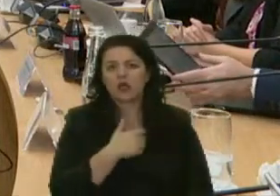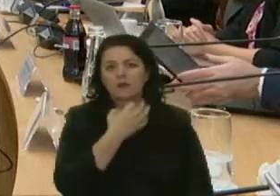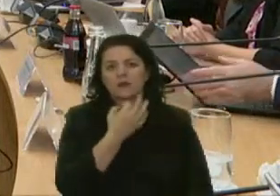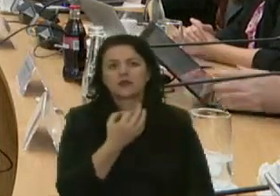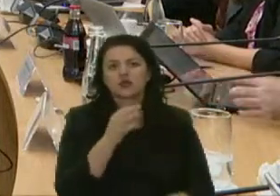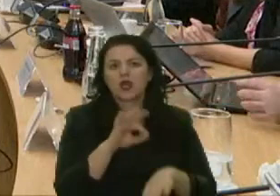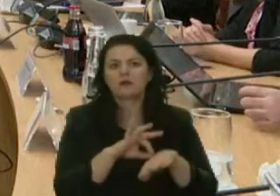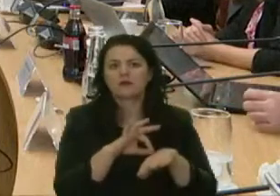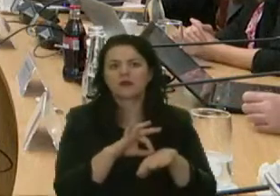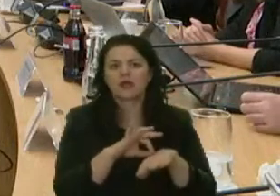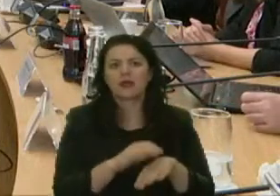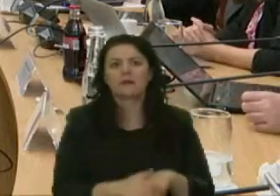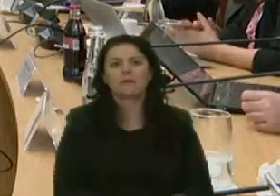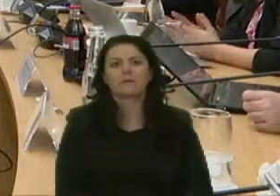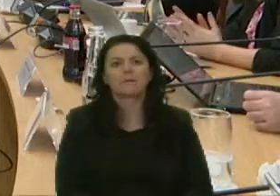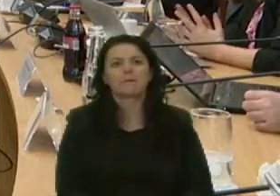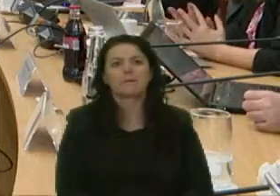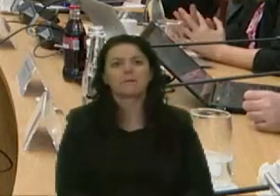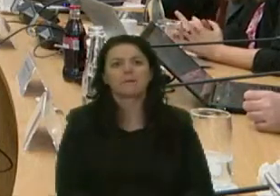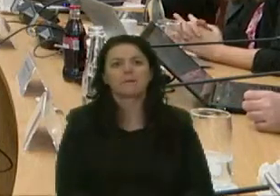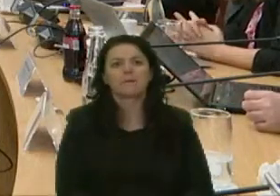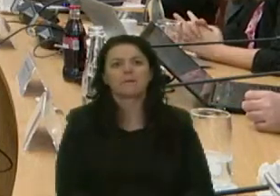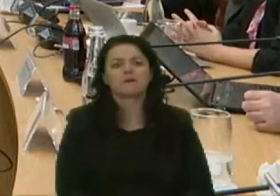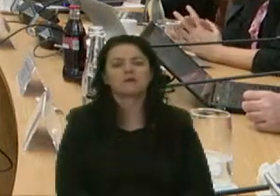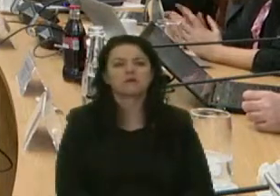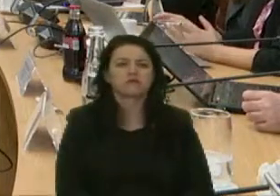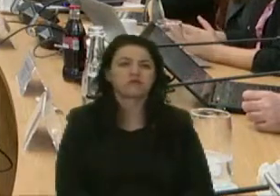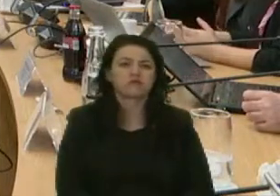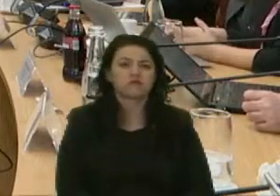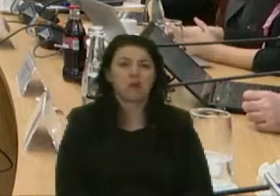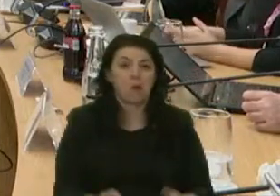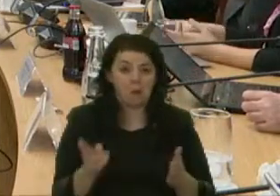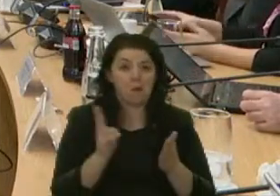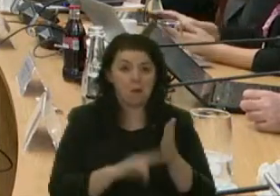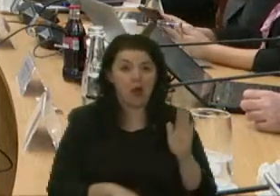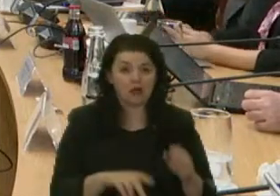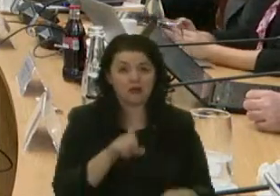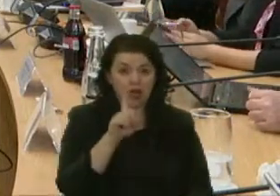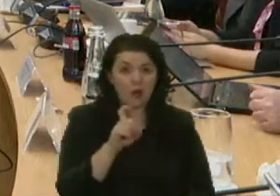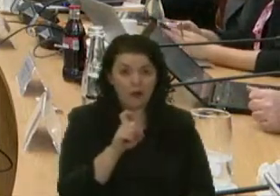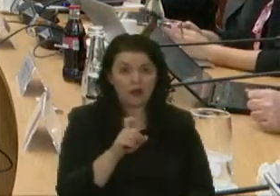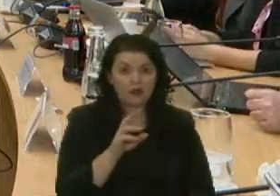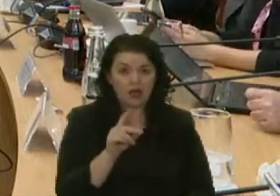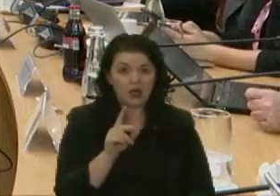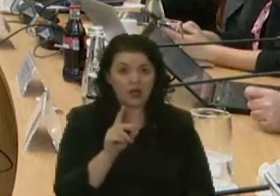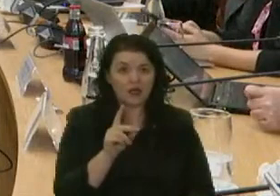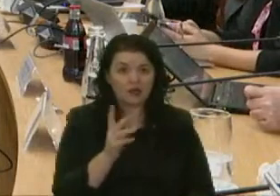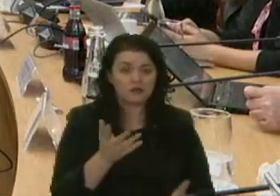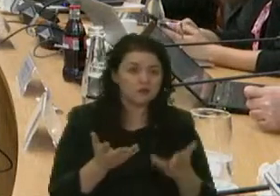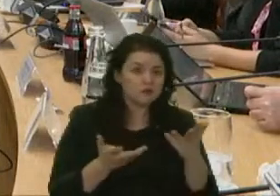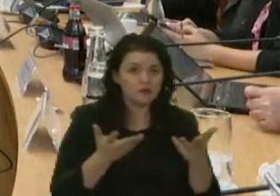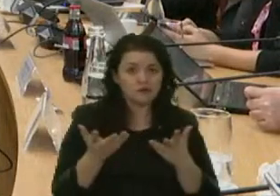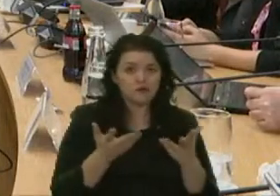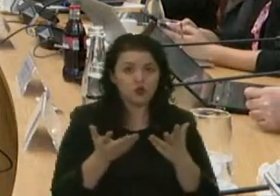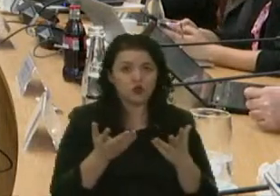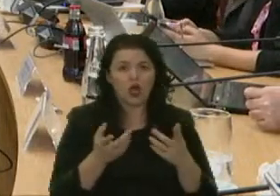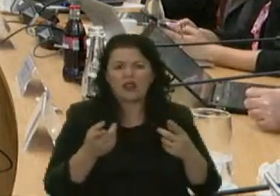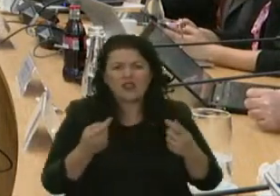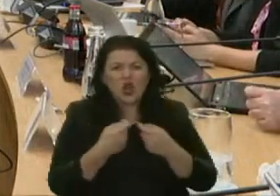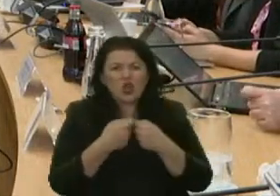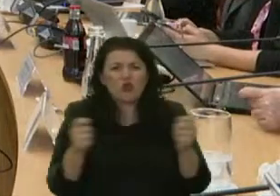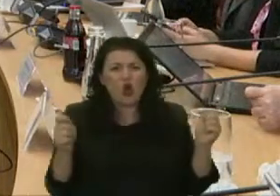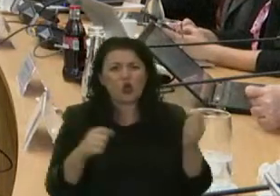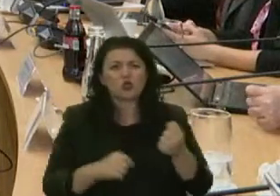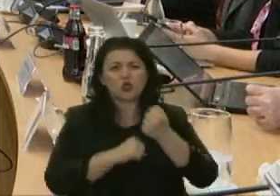termenele vă rog Cred că este de prisos să mai vin și eu să spun că susțin acest proiect Nu cred că este vreun consilier sau vreun